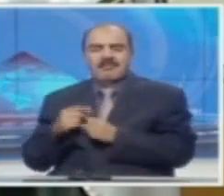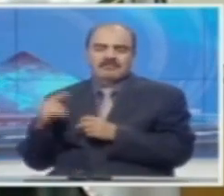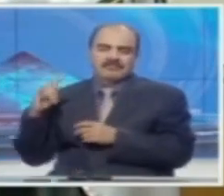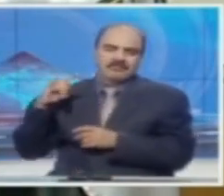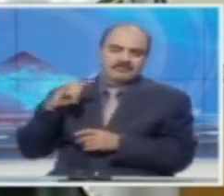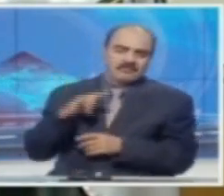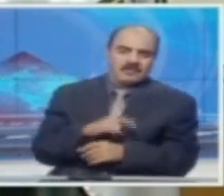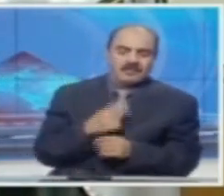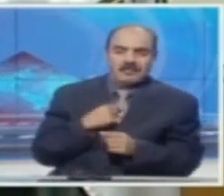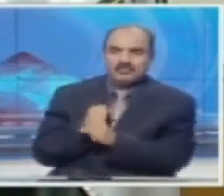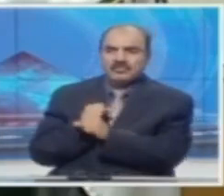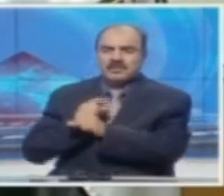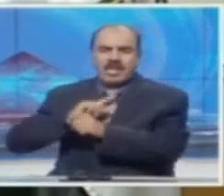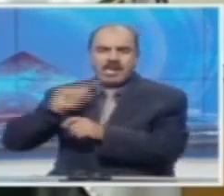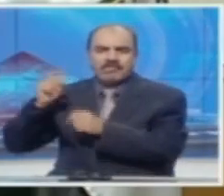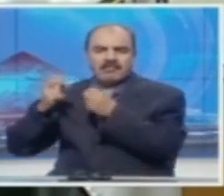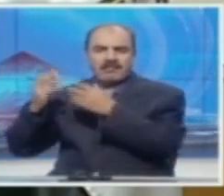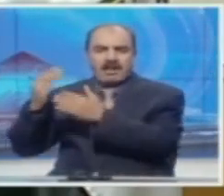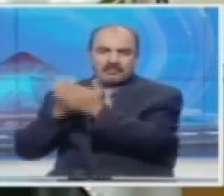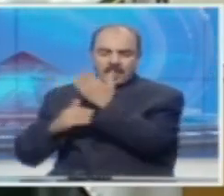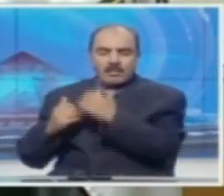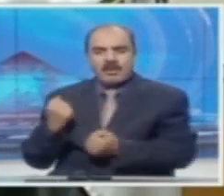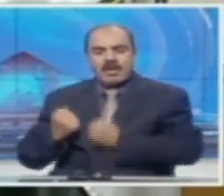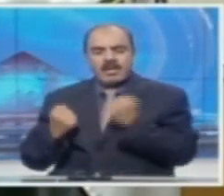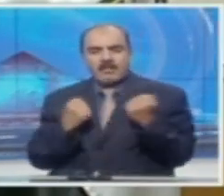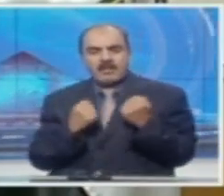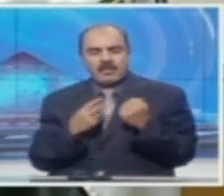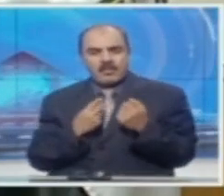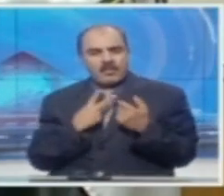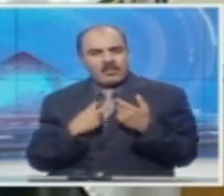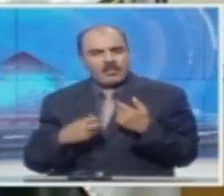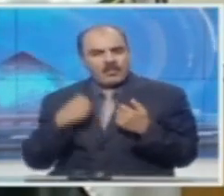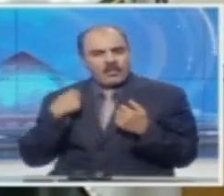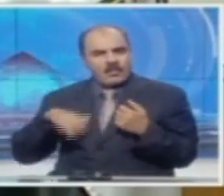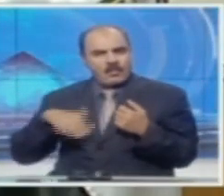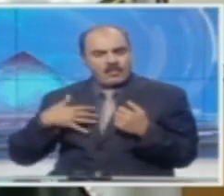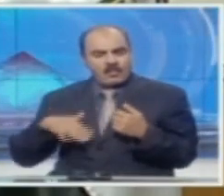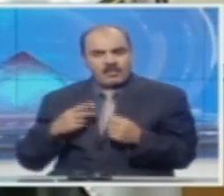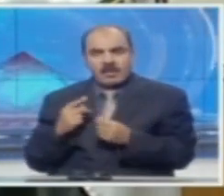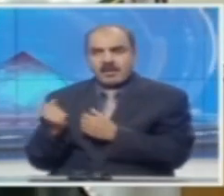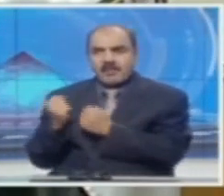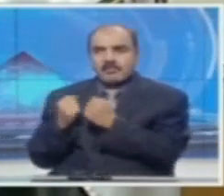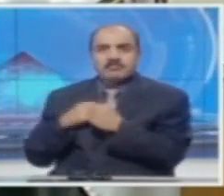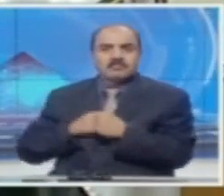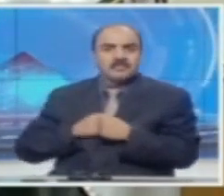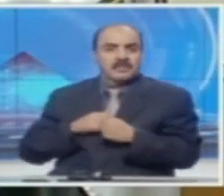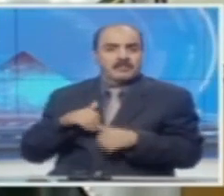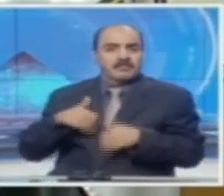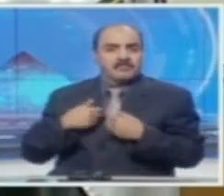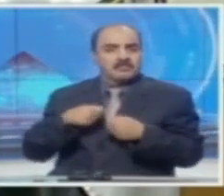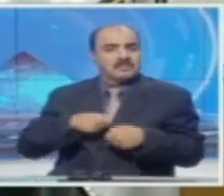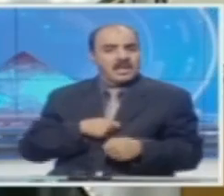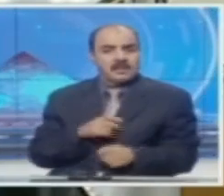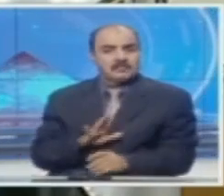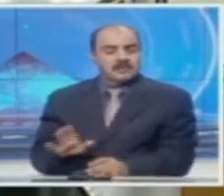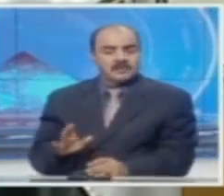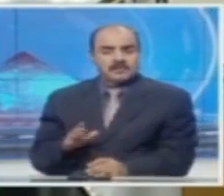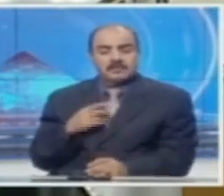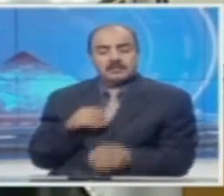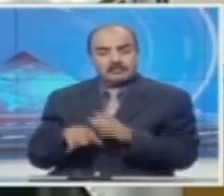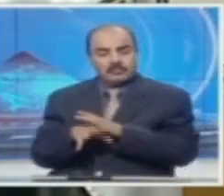دائما يطالب به المصريون في الخارج بشأن استيراد سيارة ركوب خاصة. وبالتالي سمح